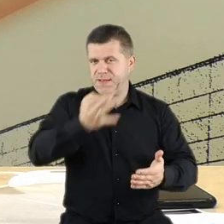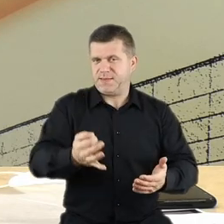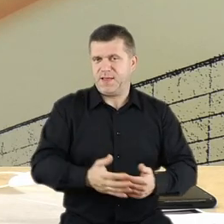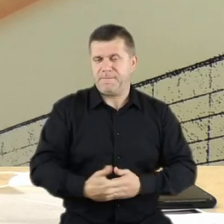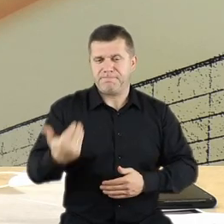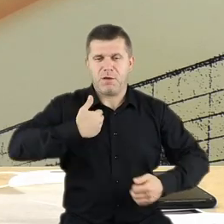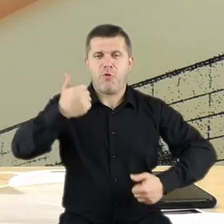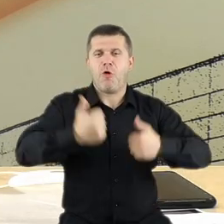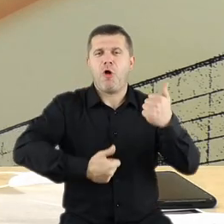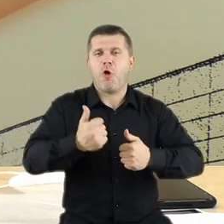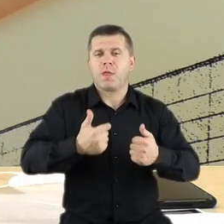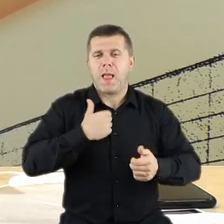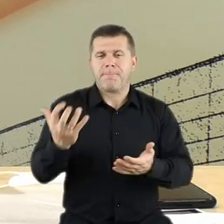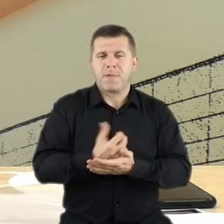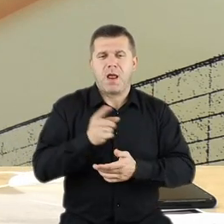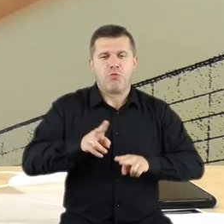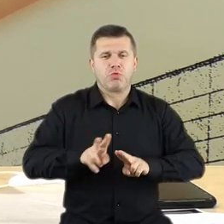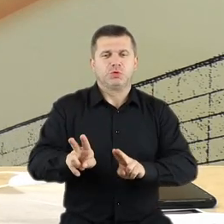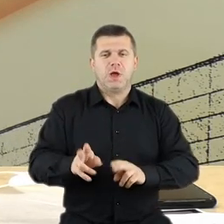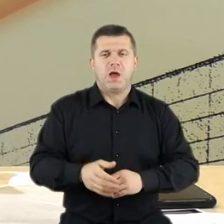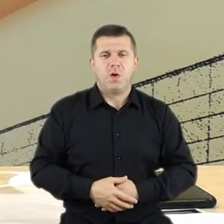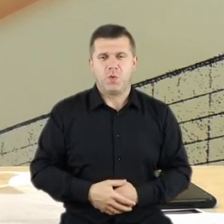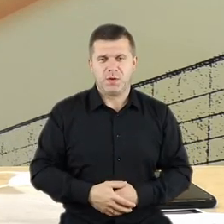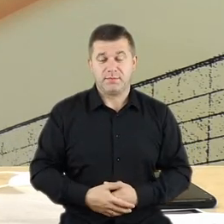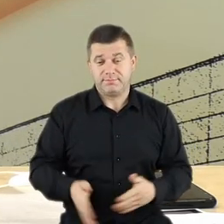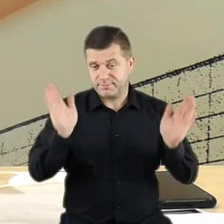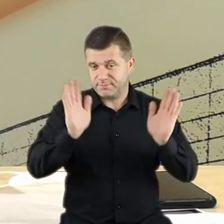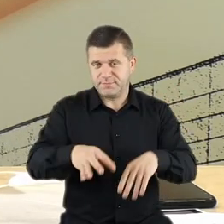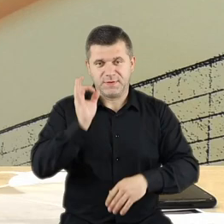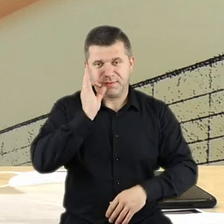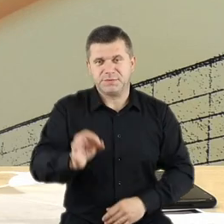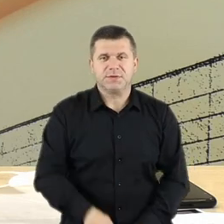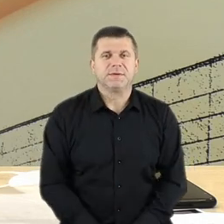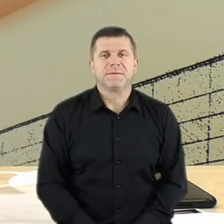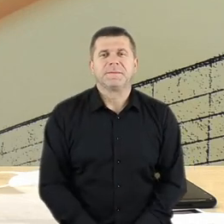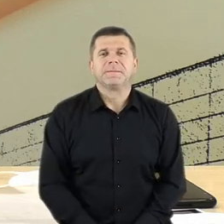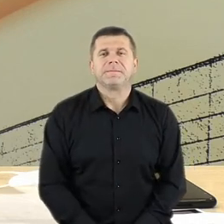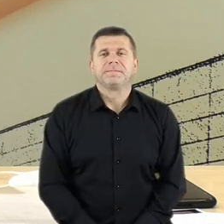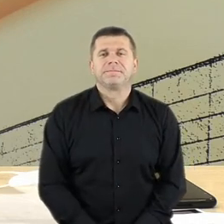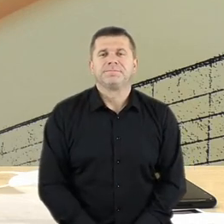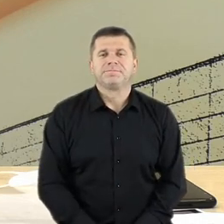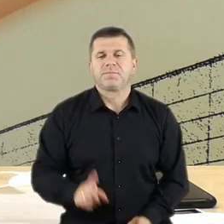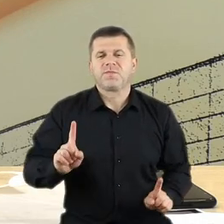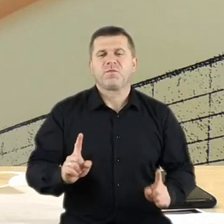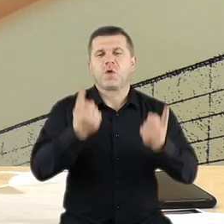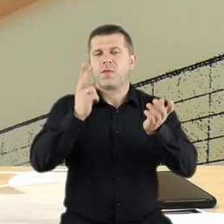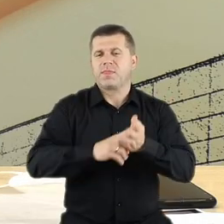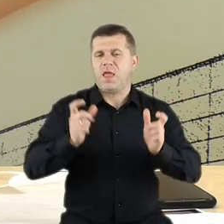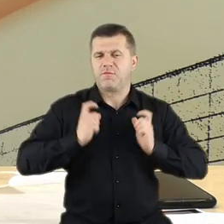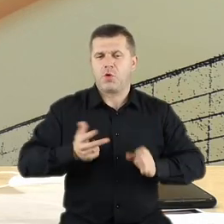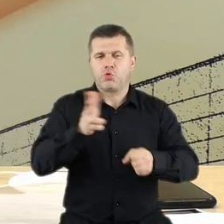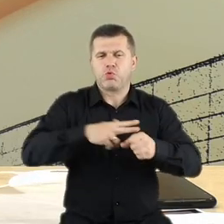na konkursie na którym Brałam udział dobrze my wiosną na wsi niektórzy